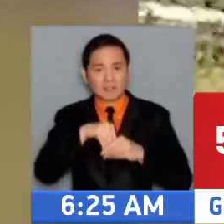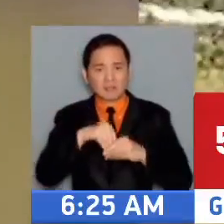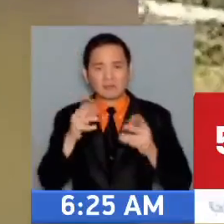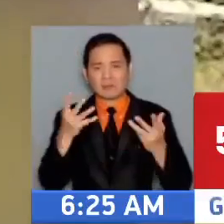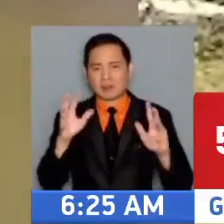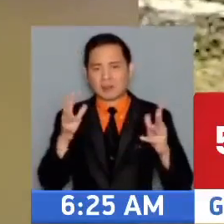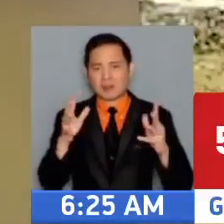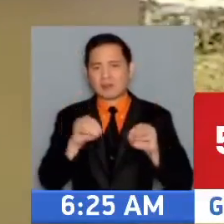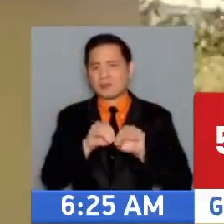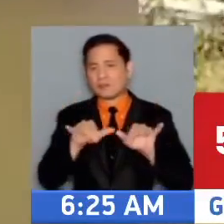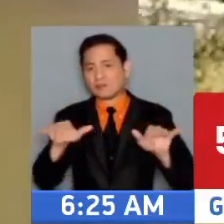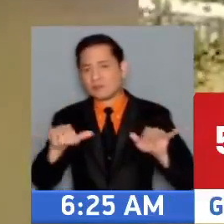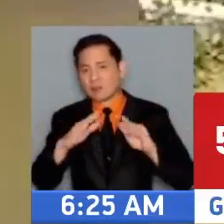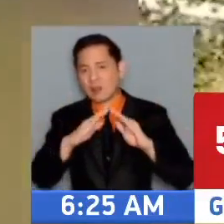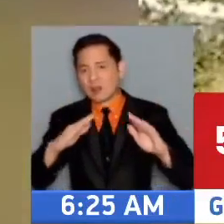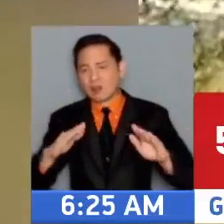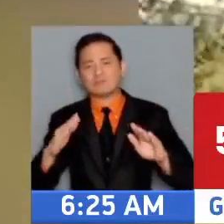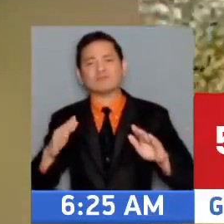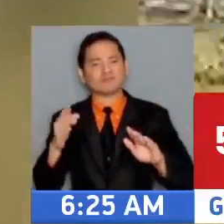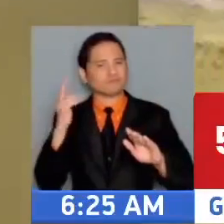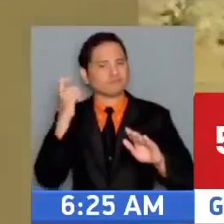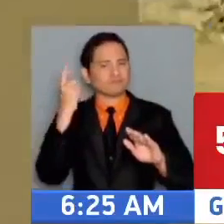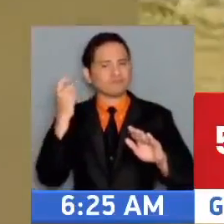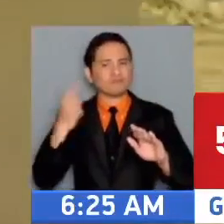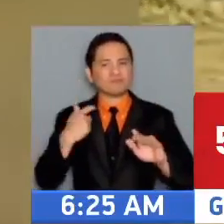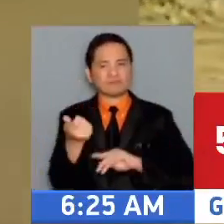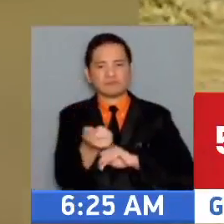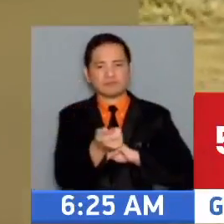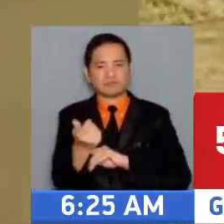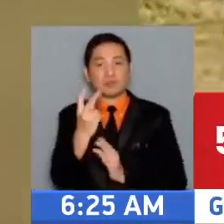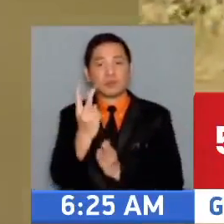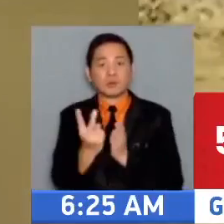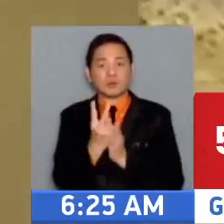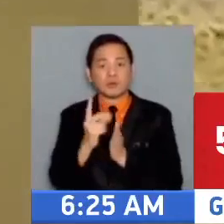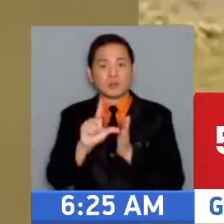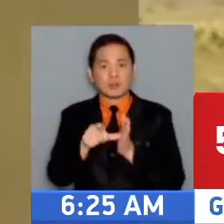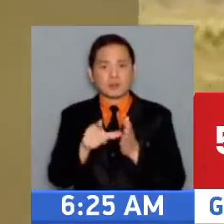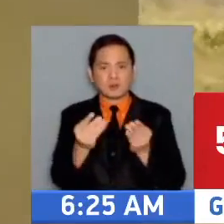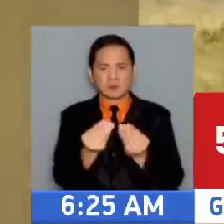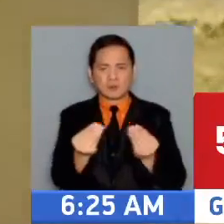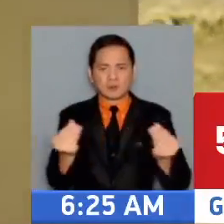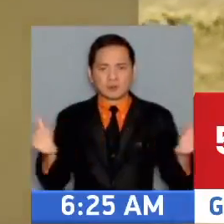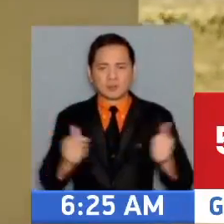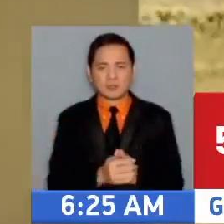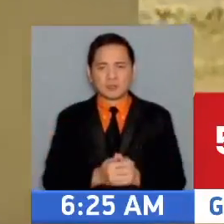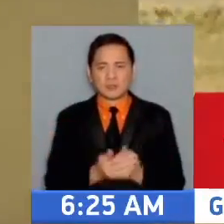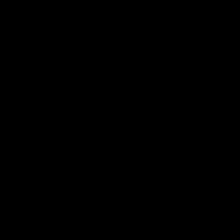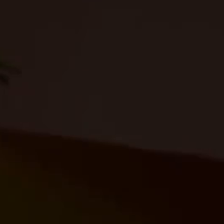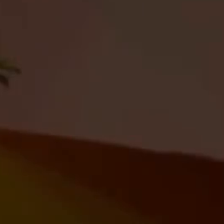ang Bureau of Fire Protection ng sunog makalipas ang 2 oras. Inaalam pa kung ano ang pinagbula ng sunog.